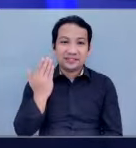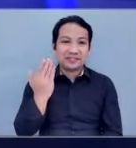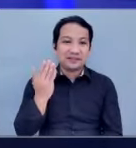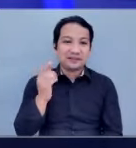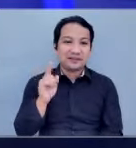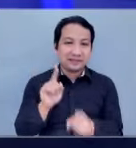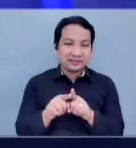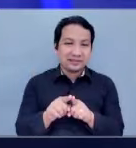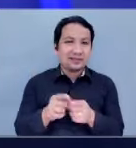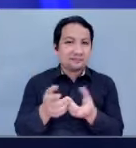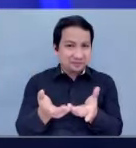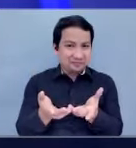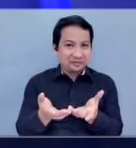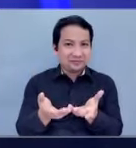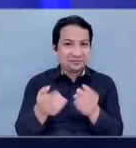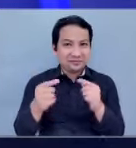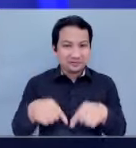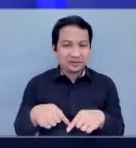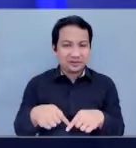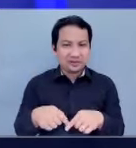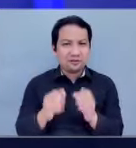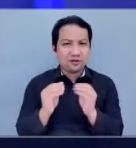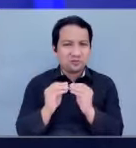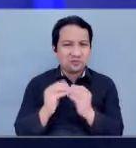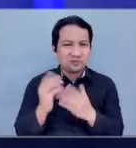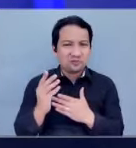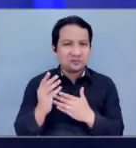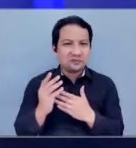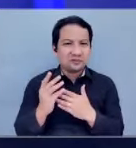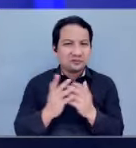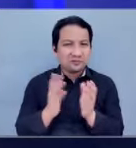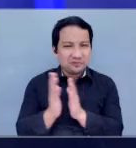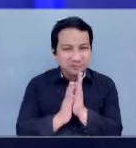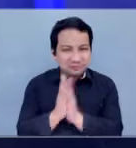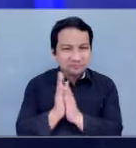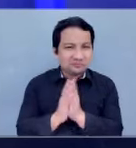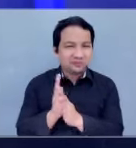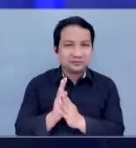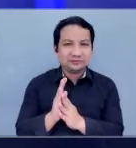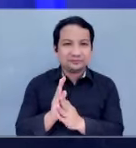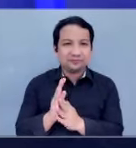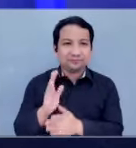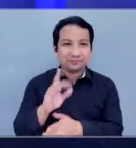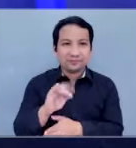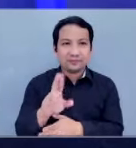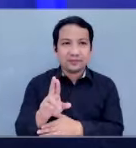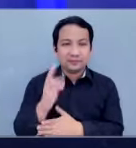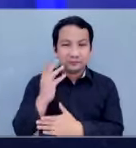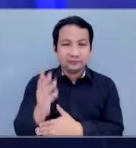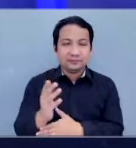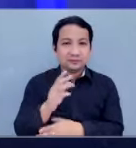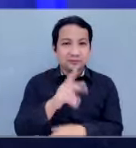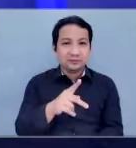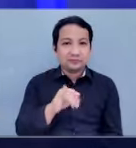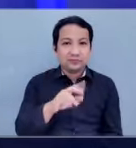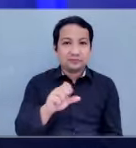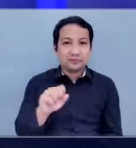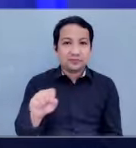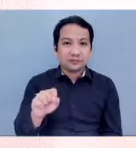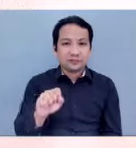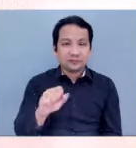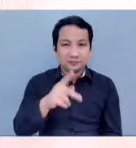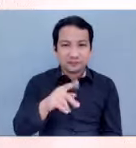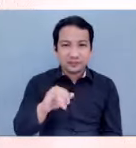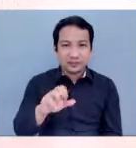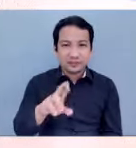Ito na nga mga kapatid, mas tumitindi pa ang mga eksena sa hit Kapatid Dreamscape serye na Pira-Pirasong Paraiso.